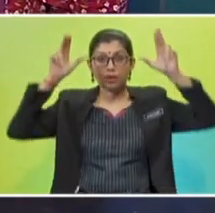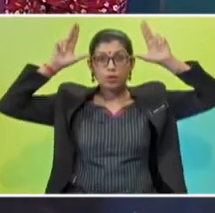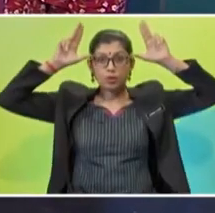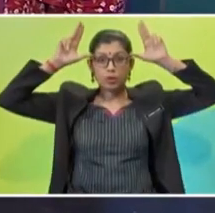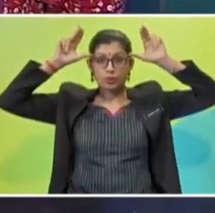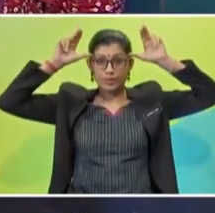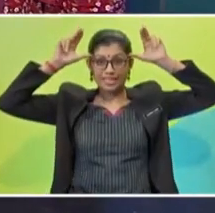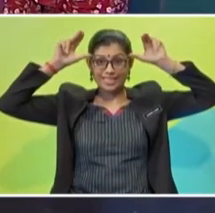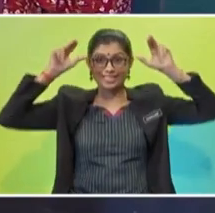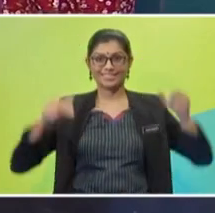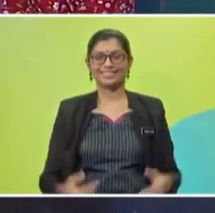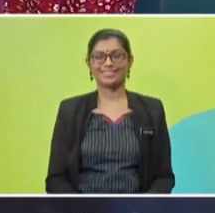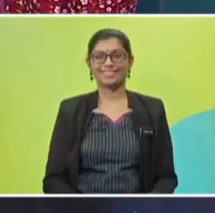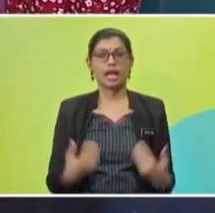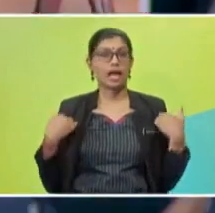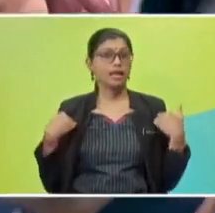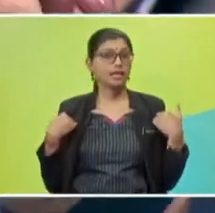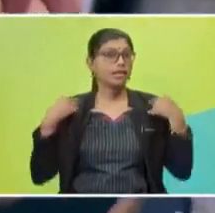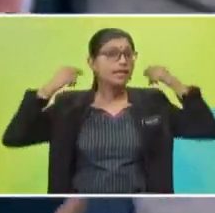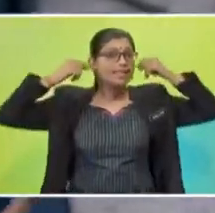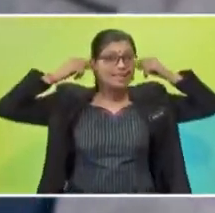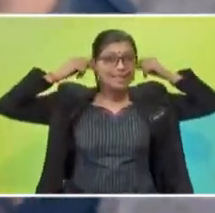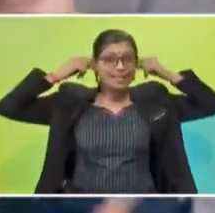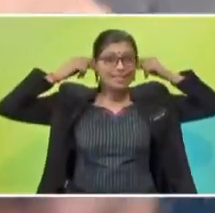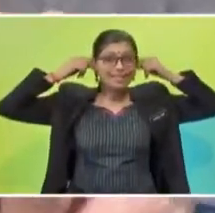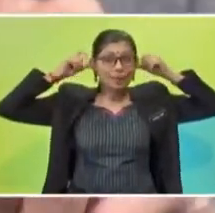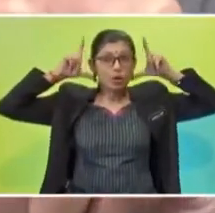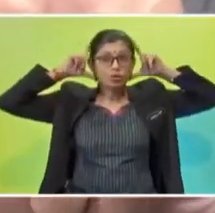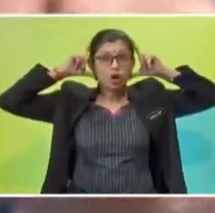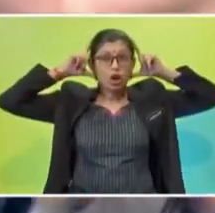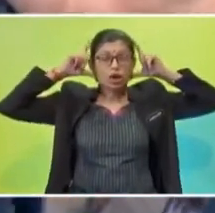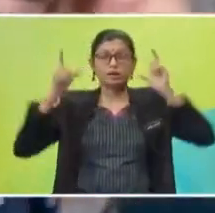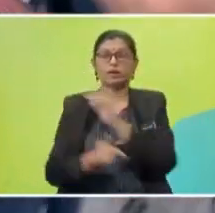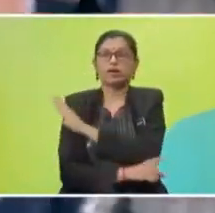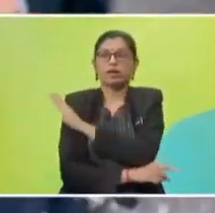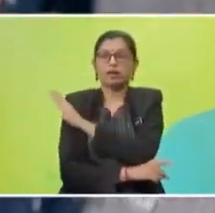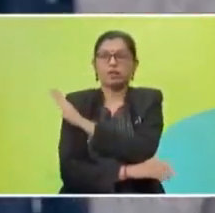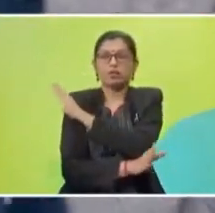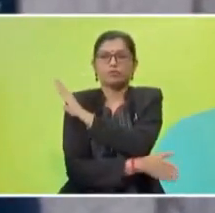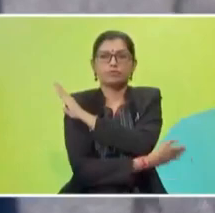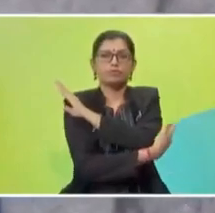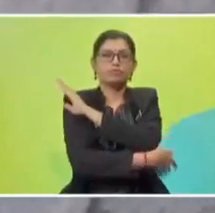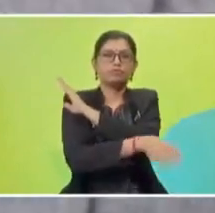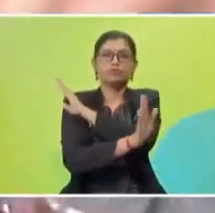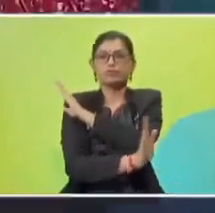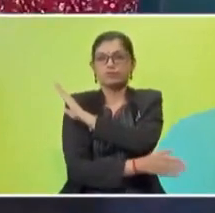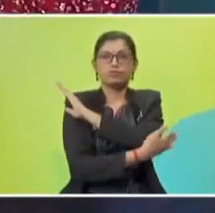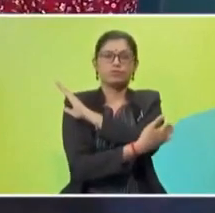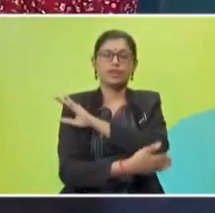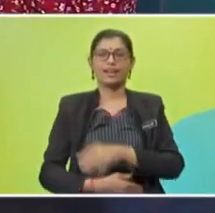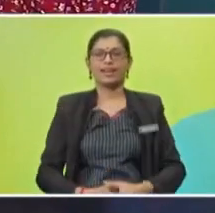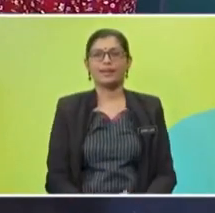Oke cie Siapa ada c-nya media Adek ekornya Oke ini kode baik